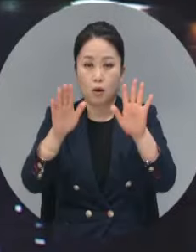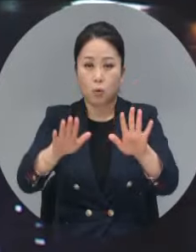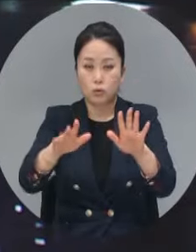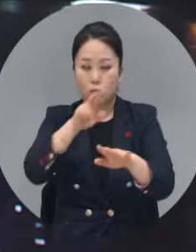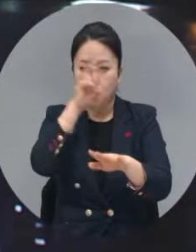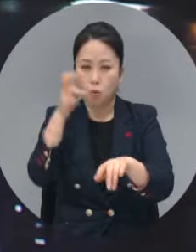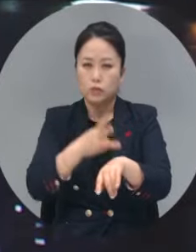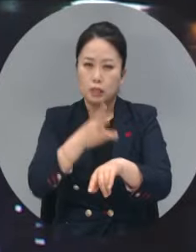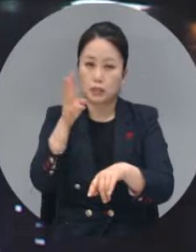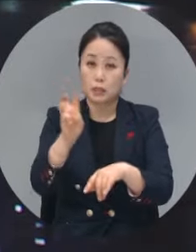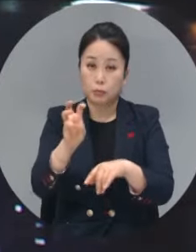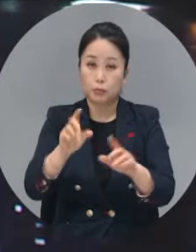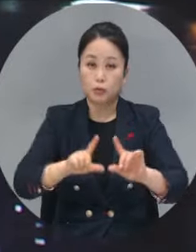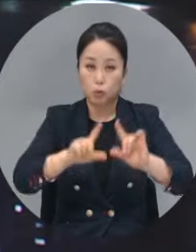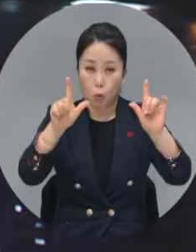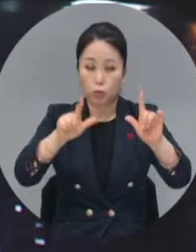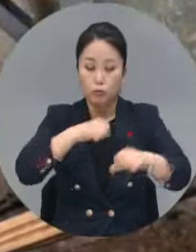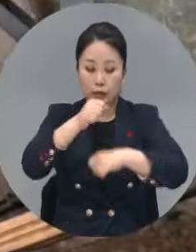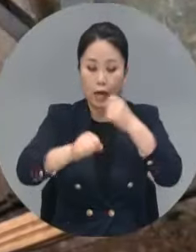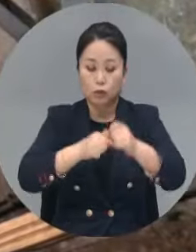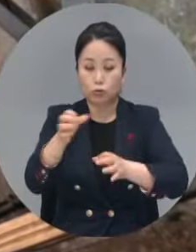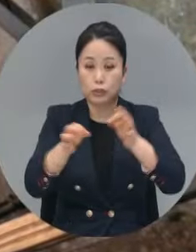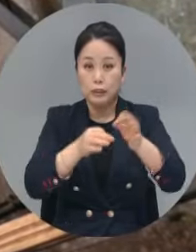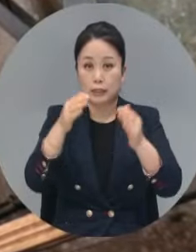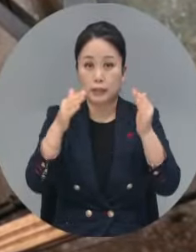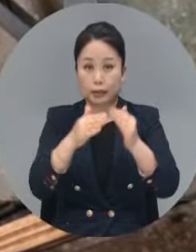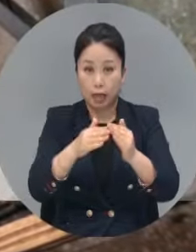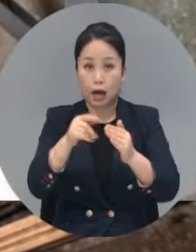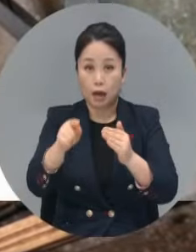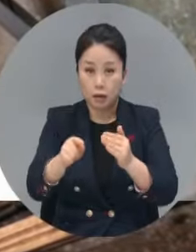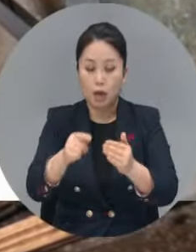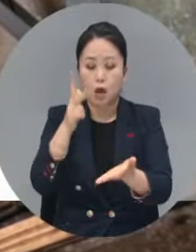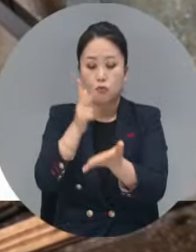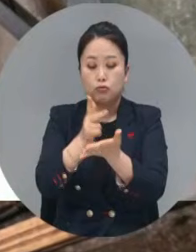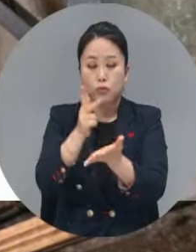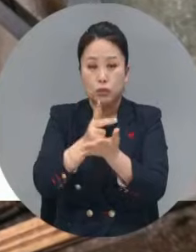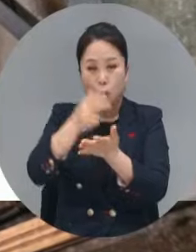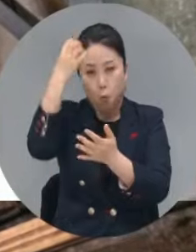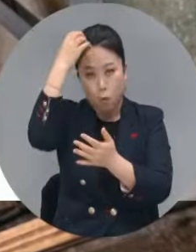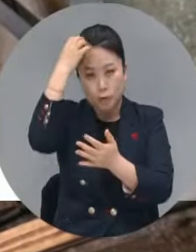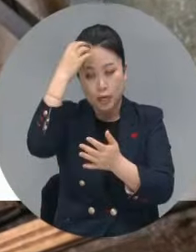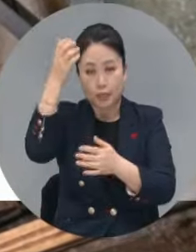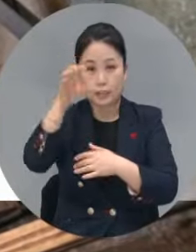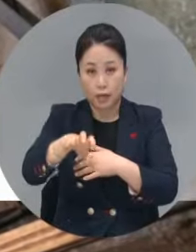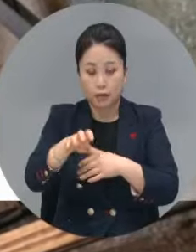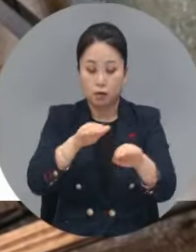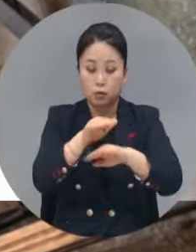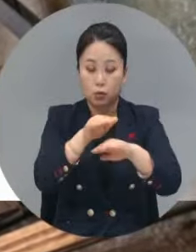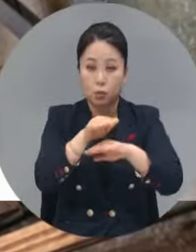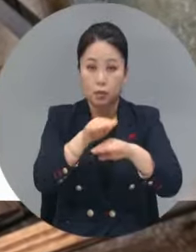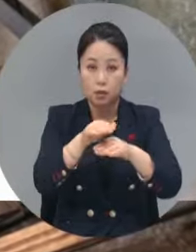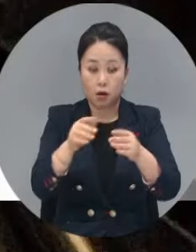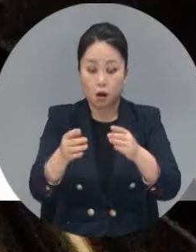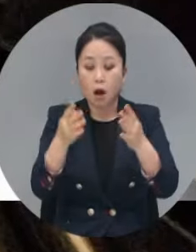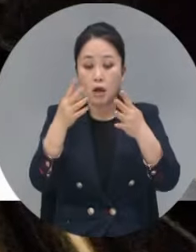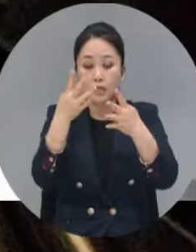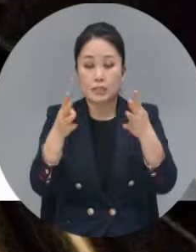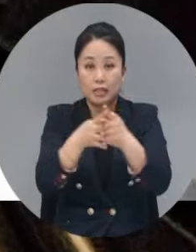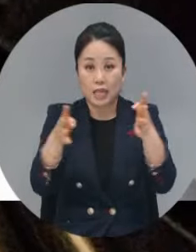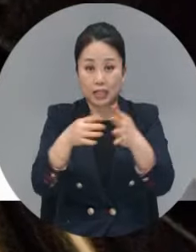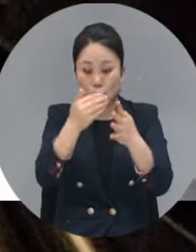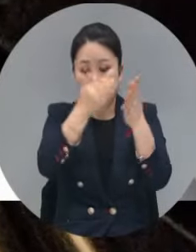오늘 오후 3시 반쯤 동구 자유시장 주차타워 6층 옥상 주차장에서 승용차가 4개 층 아래에